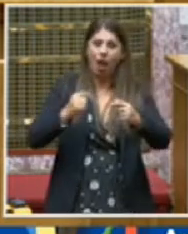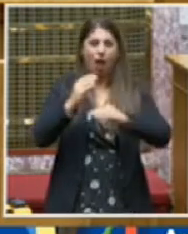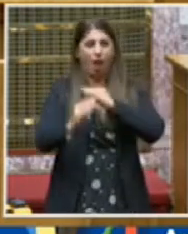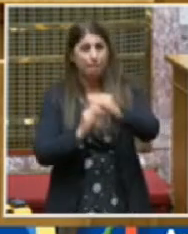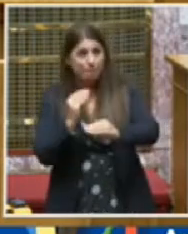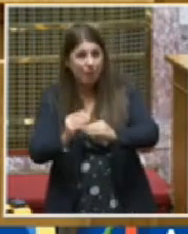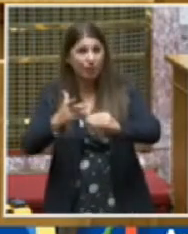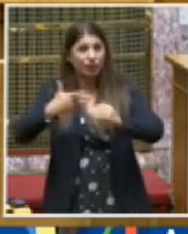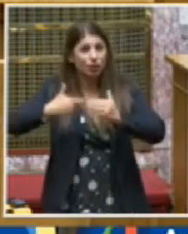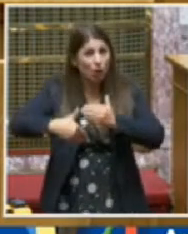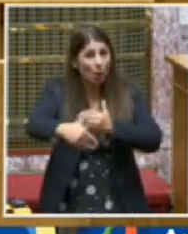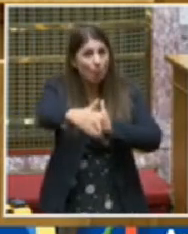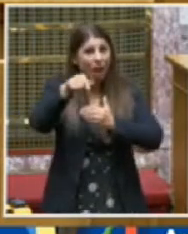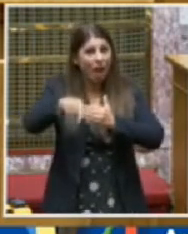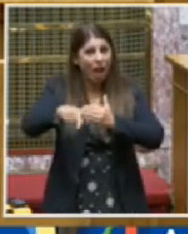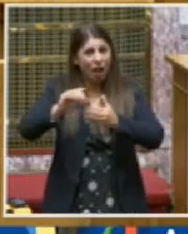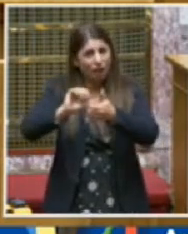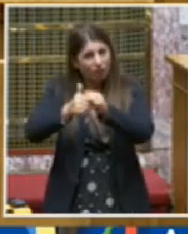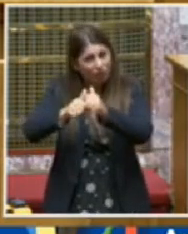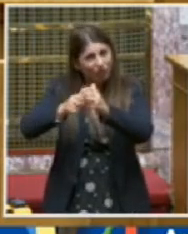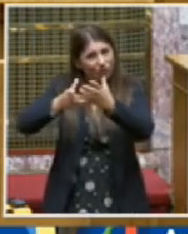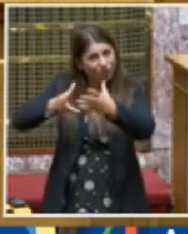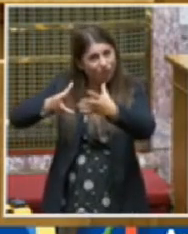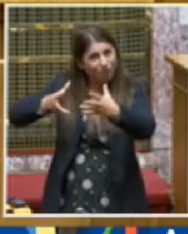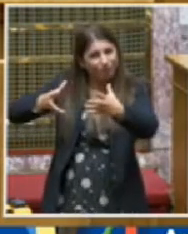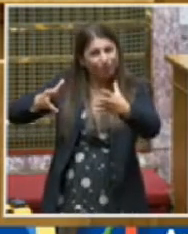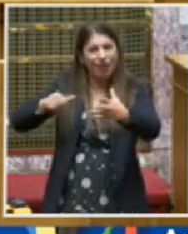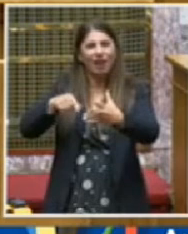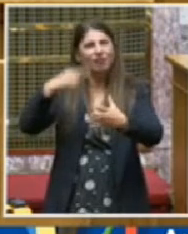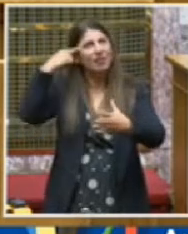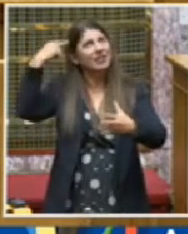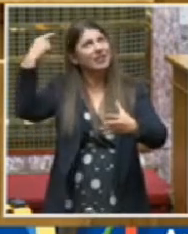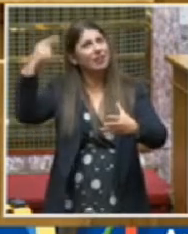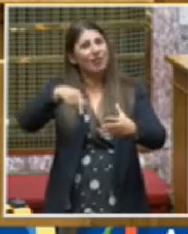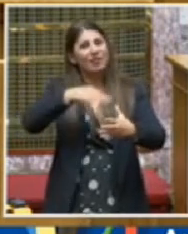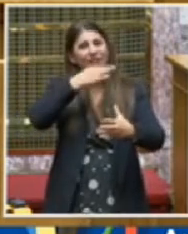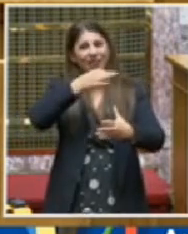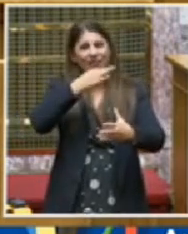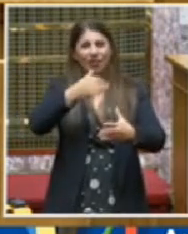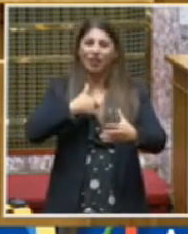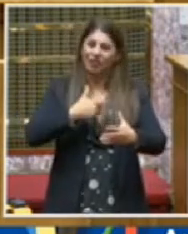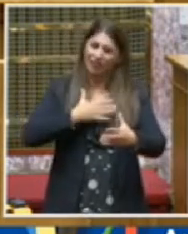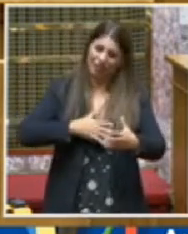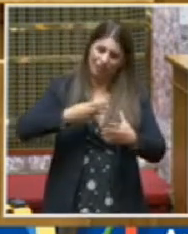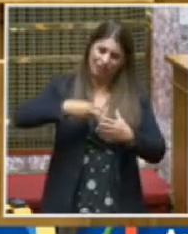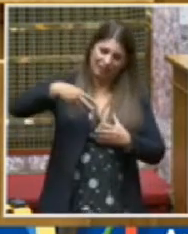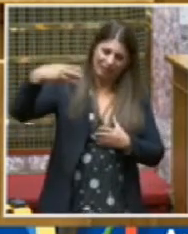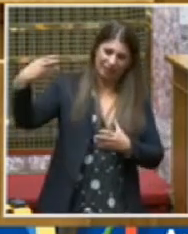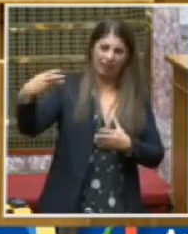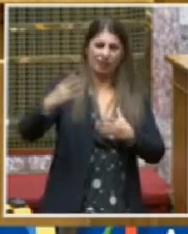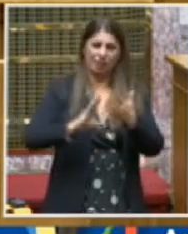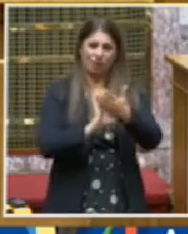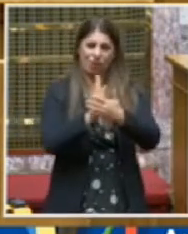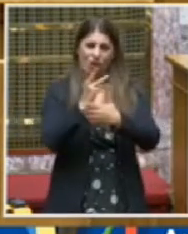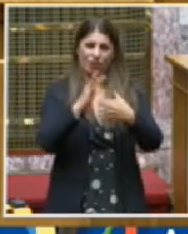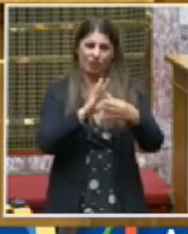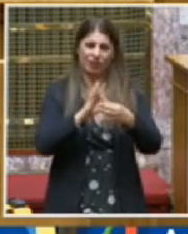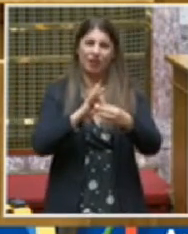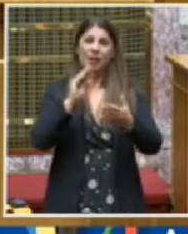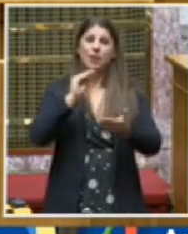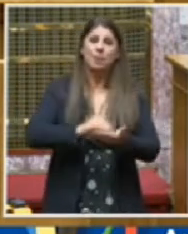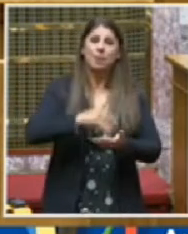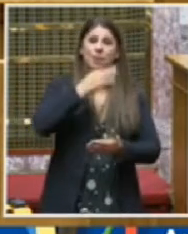μέλλον της, και με αυτές τις σκέψεις, αυτές τις κουβέντες θα ήθελα και εγώ εκ μέρους του ΣΥΡΙΖΑ Προοδευτική Συμμαχία να